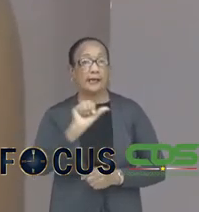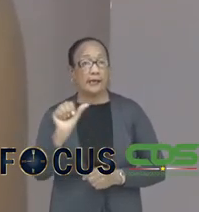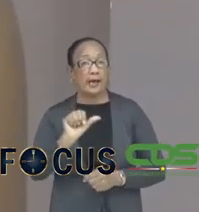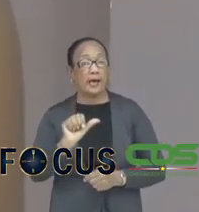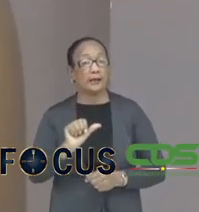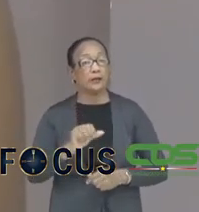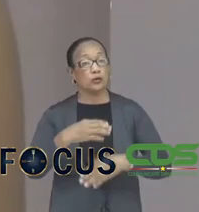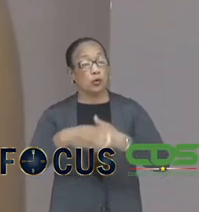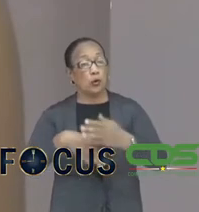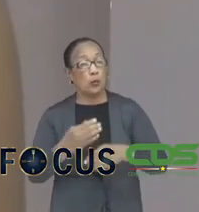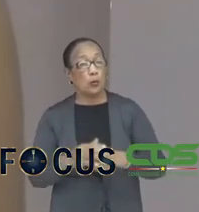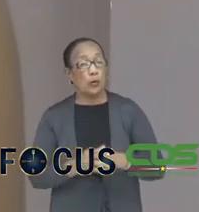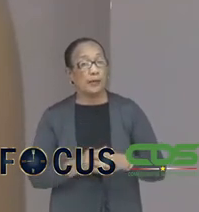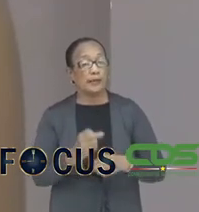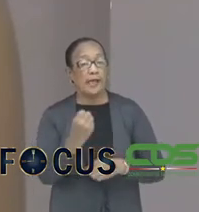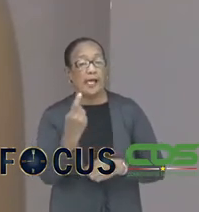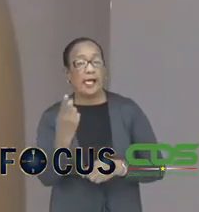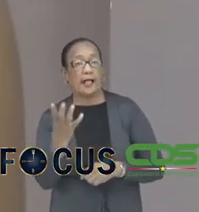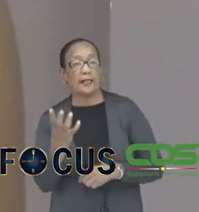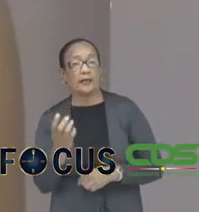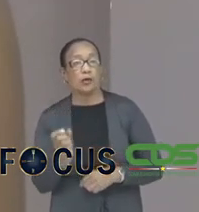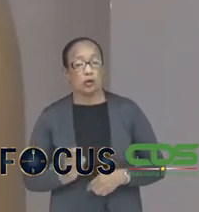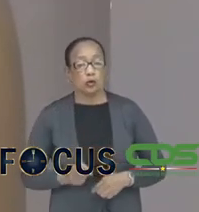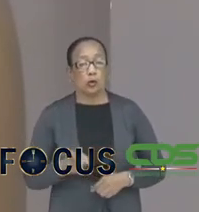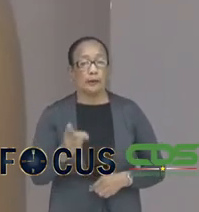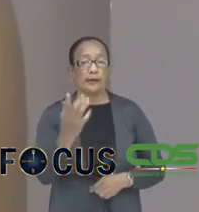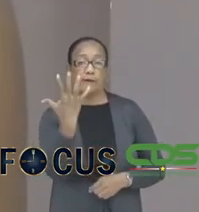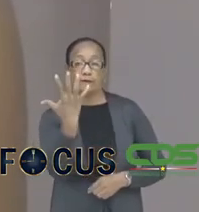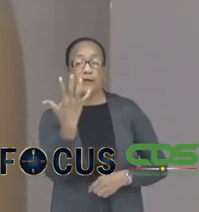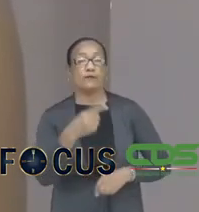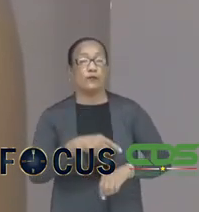karakter en zijn dus elke donderdag om 5:00.